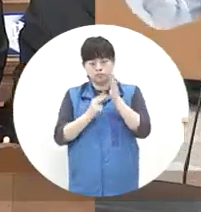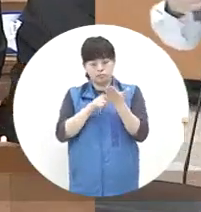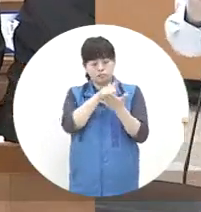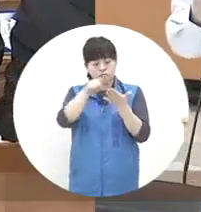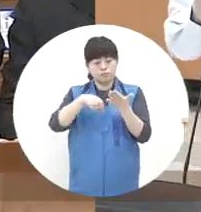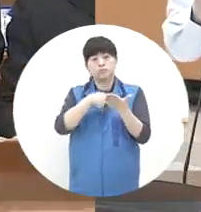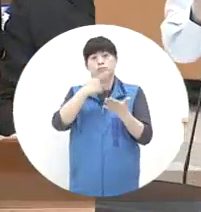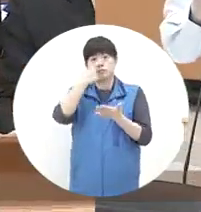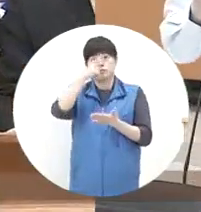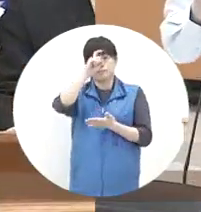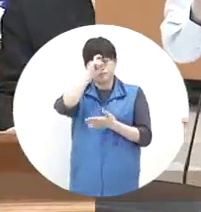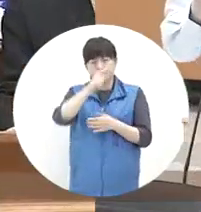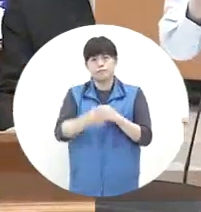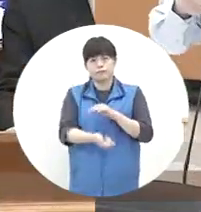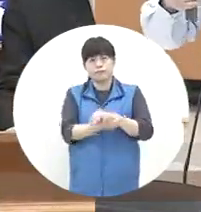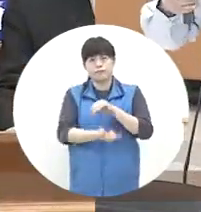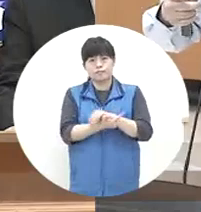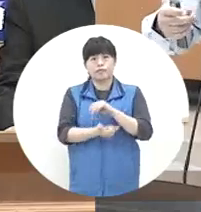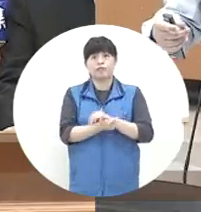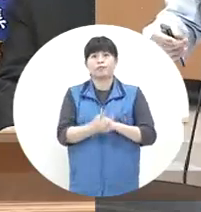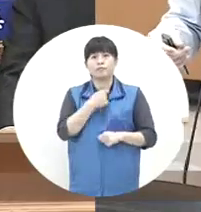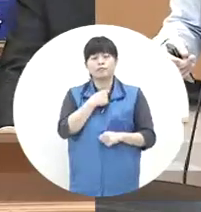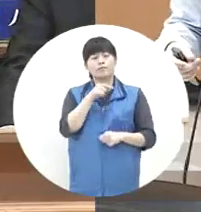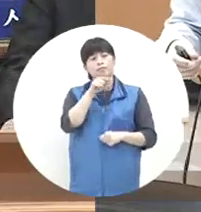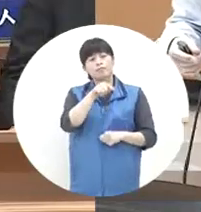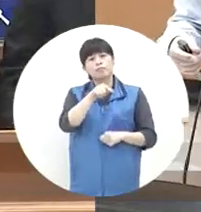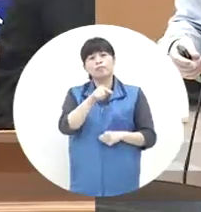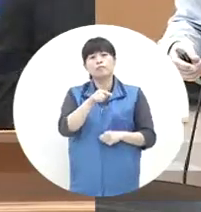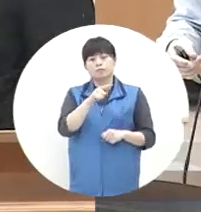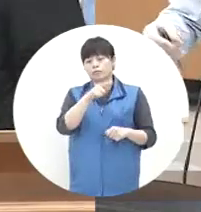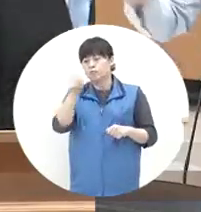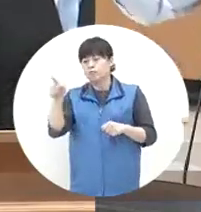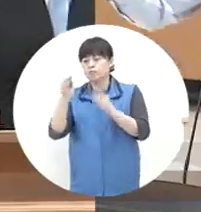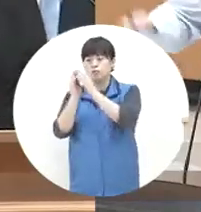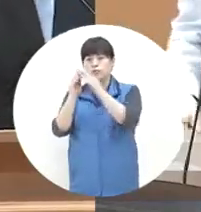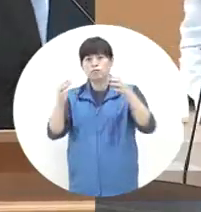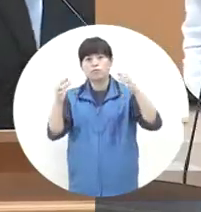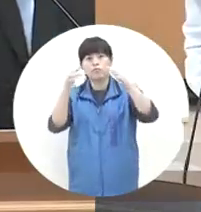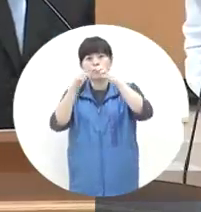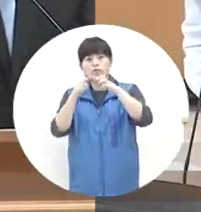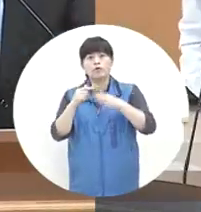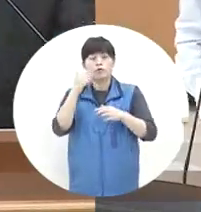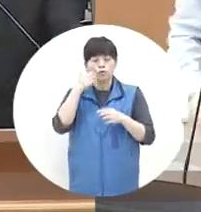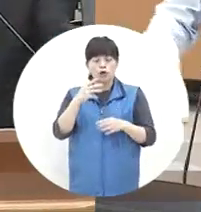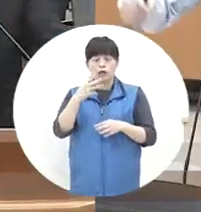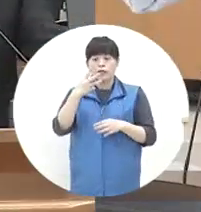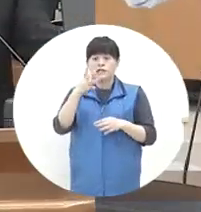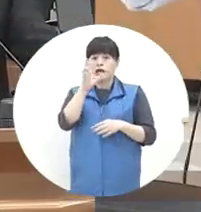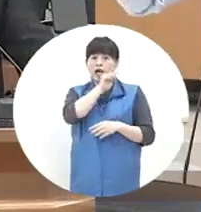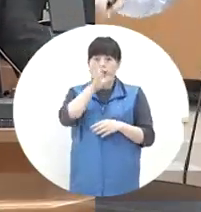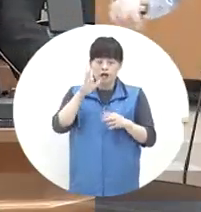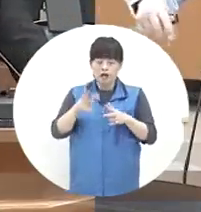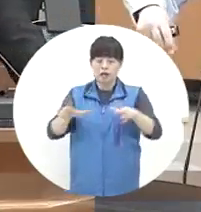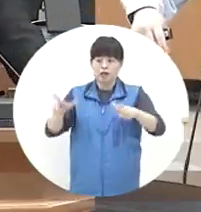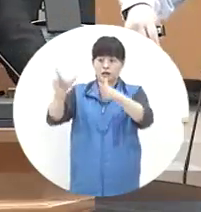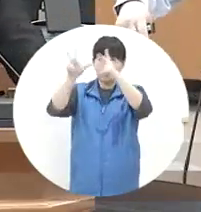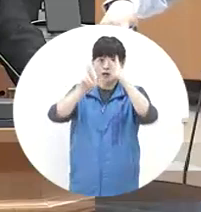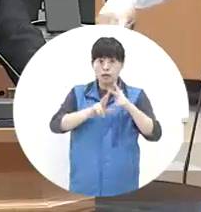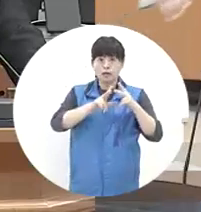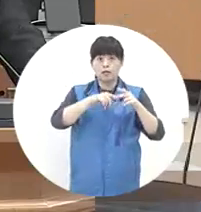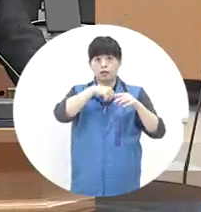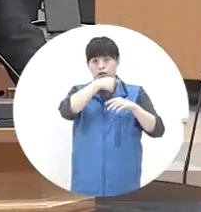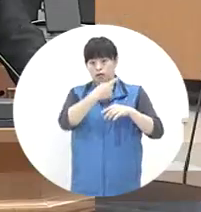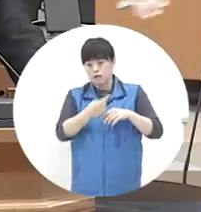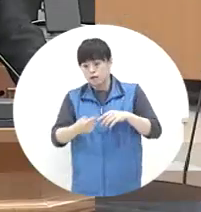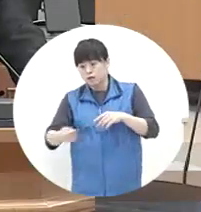希望说可以快一点，然后因为这一面接桃园的这一面，我们三鹰大桥如果做好，哦，那个下环河路，哦，